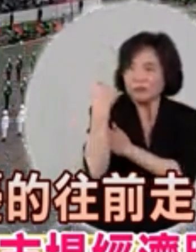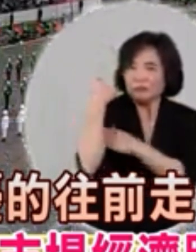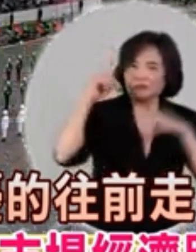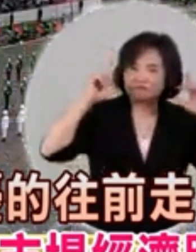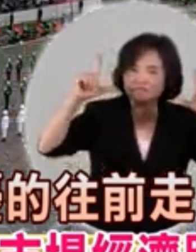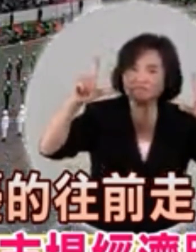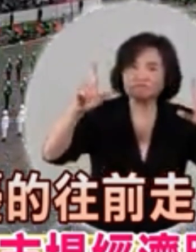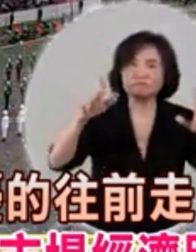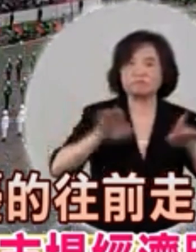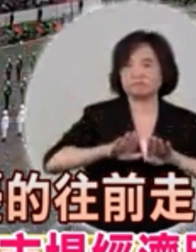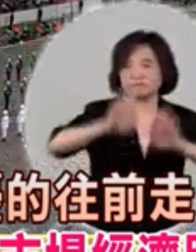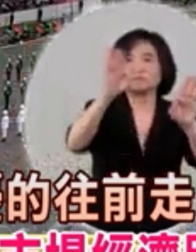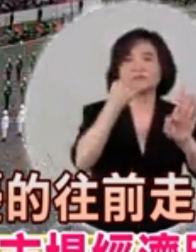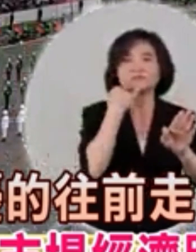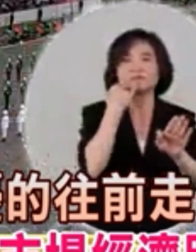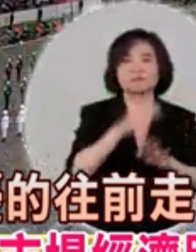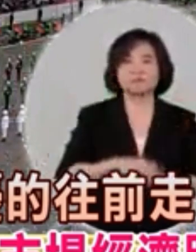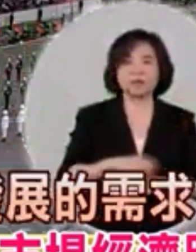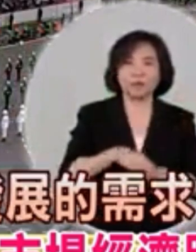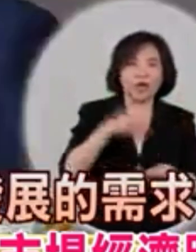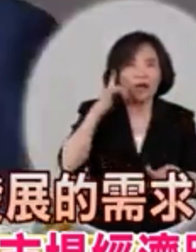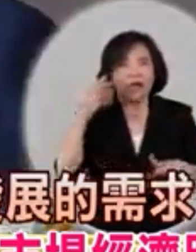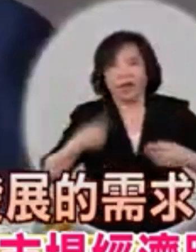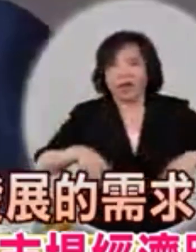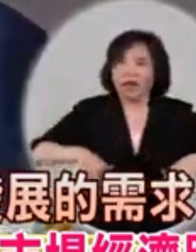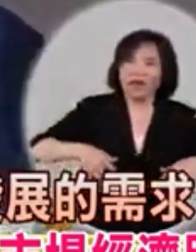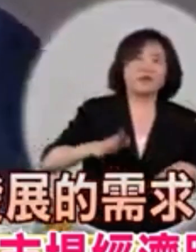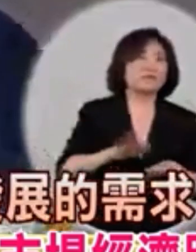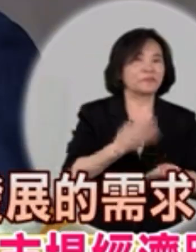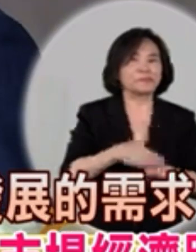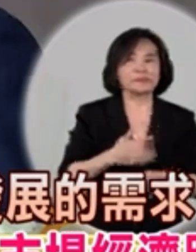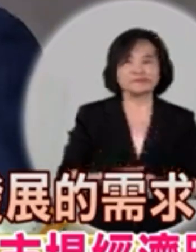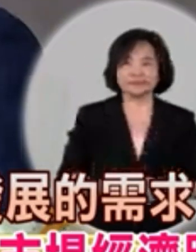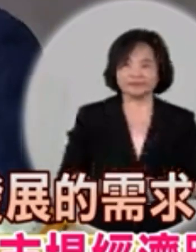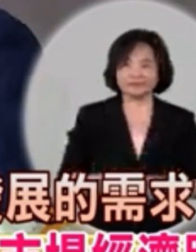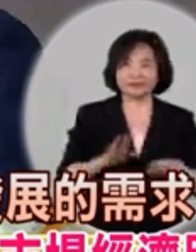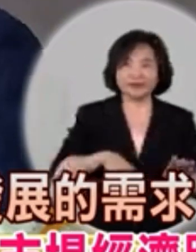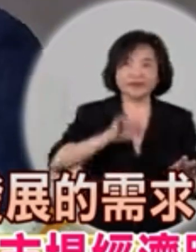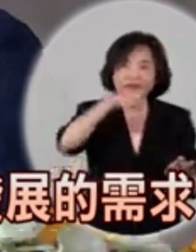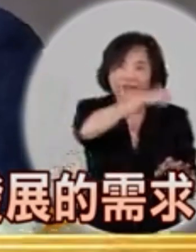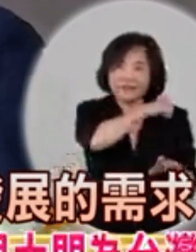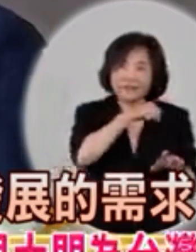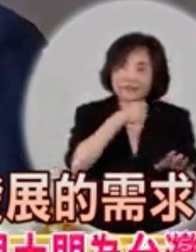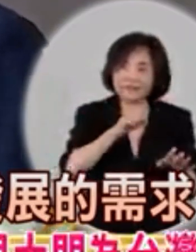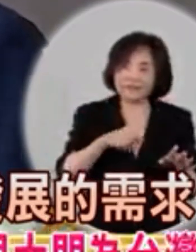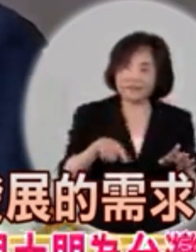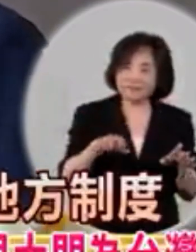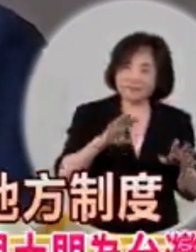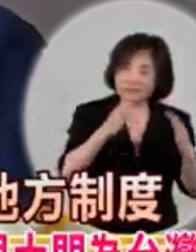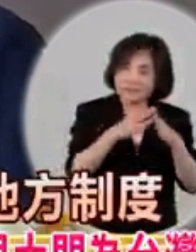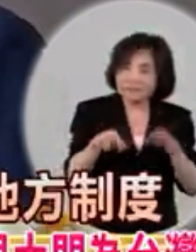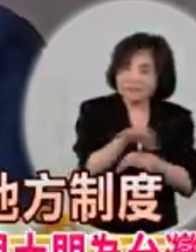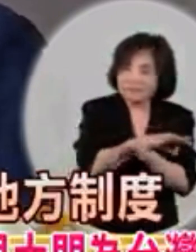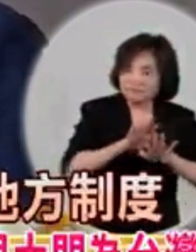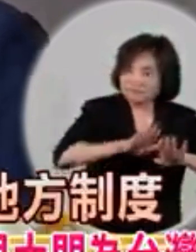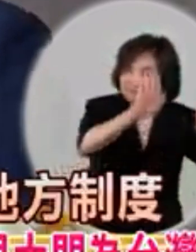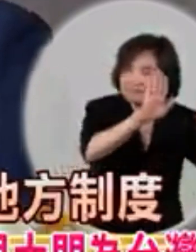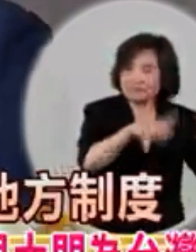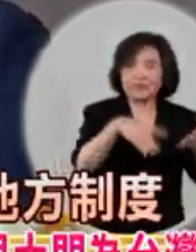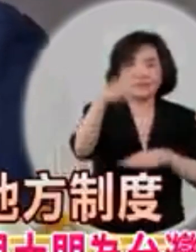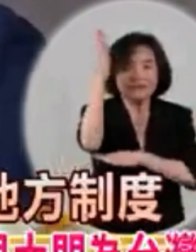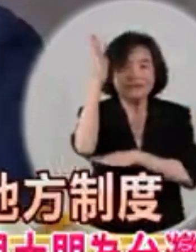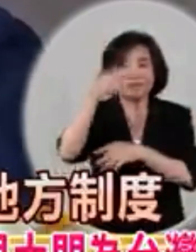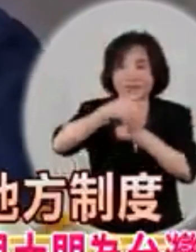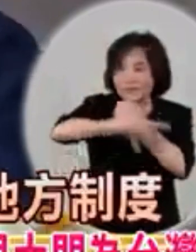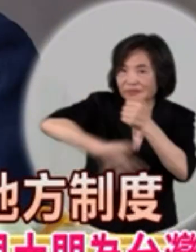走。我们有必要因应国家发展的需要，针对政府体制和组